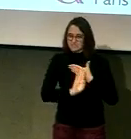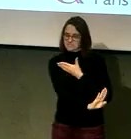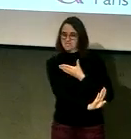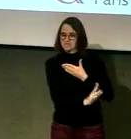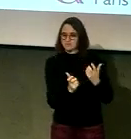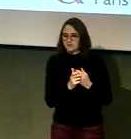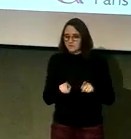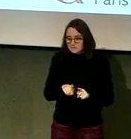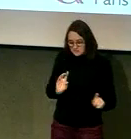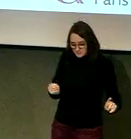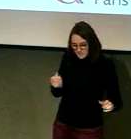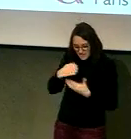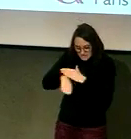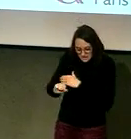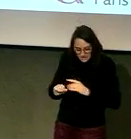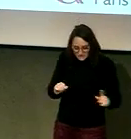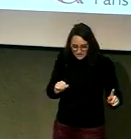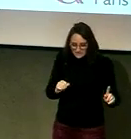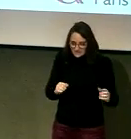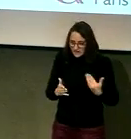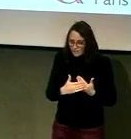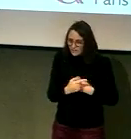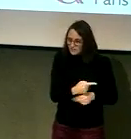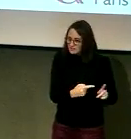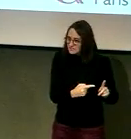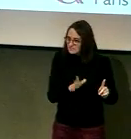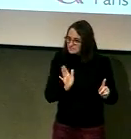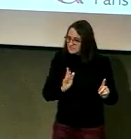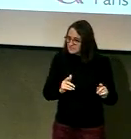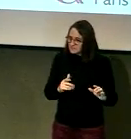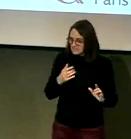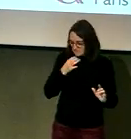l'entourage immédiat d'un nouveau-né. Donc on renvoie à cette femme